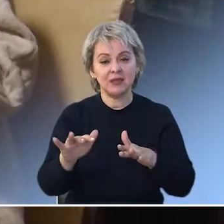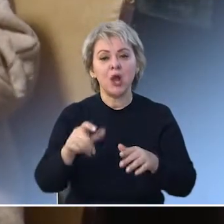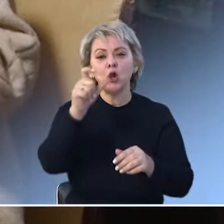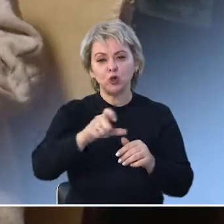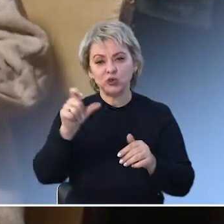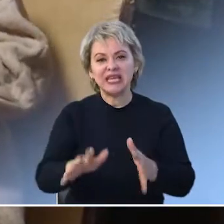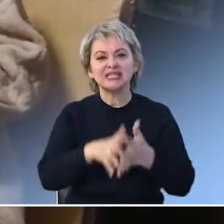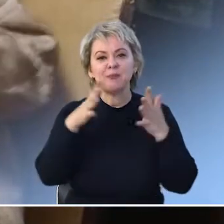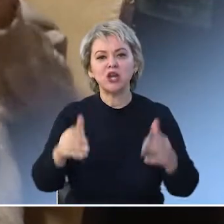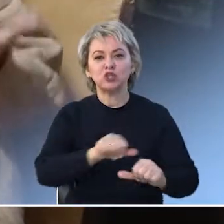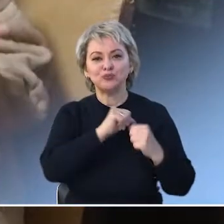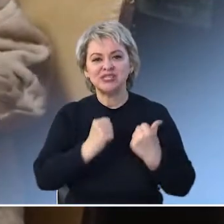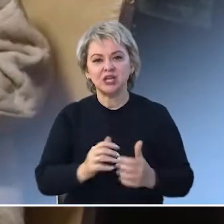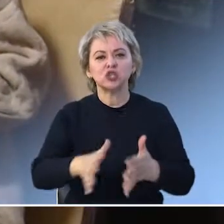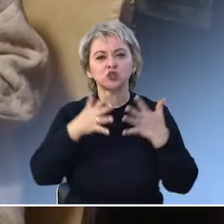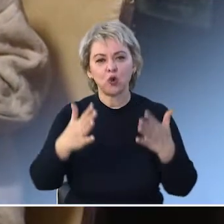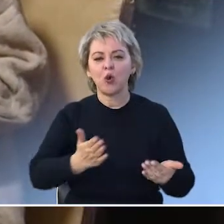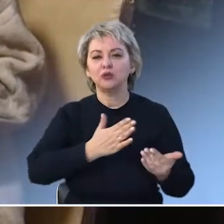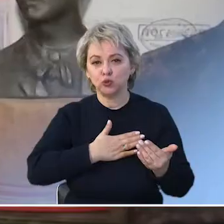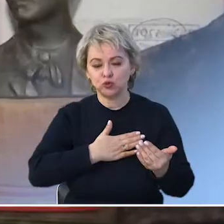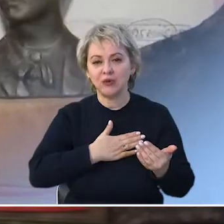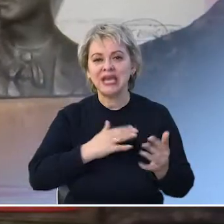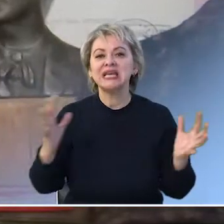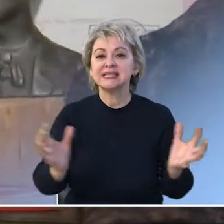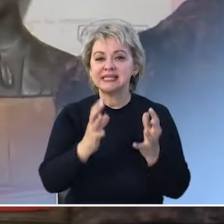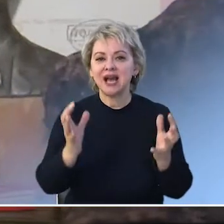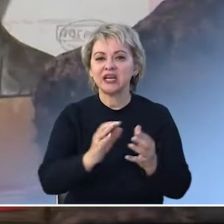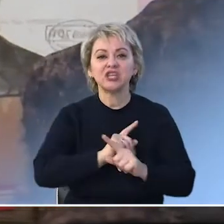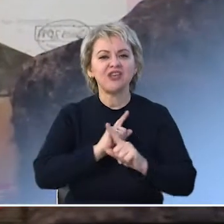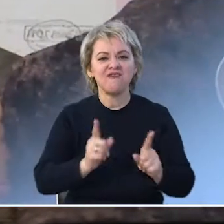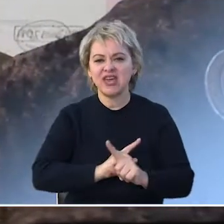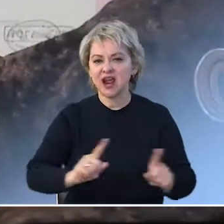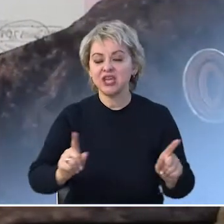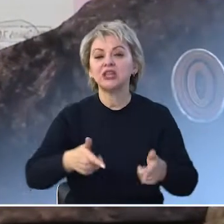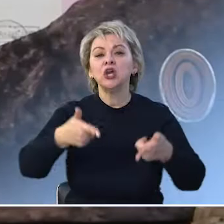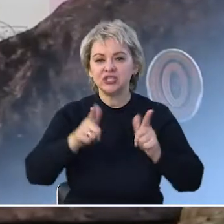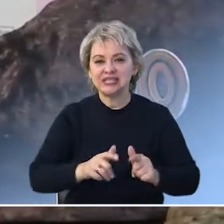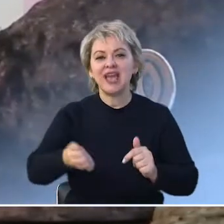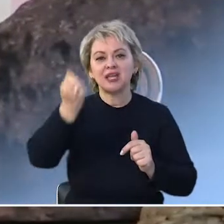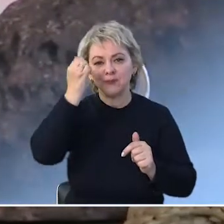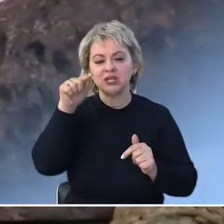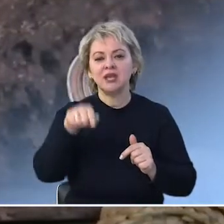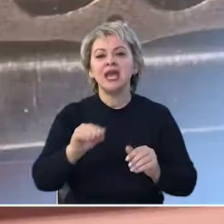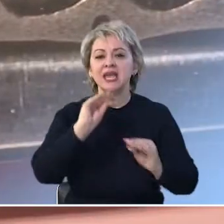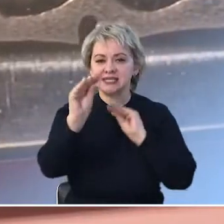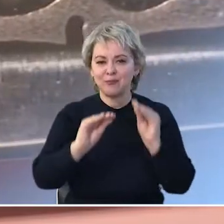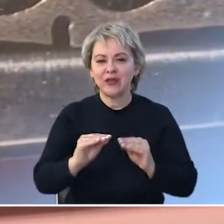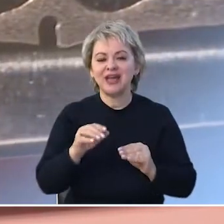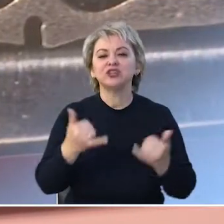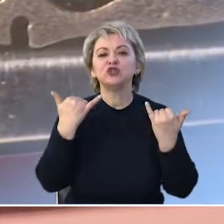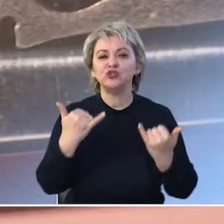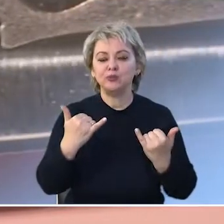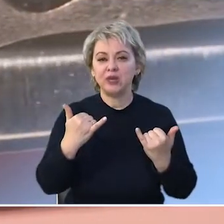действиям людей с большим сердцем и широкой душой, сохранились невероятные, действительно раритетные экспонаты,